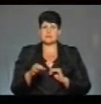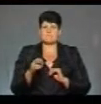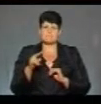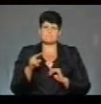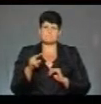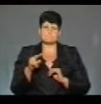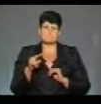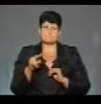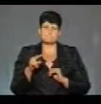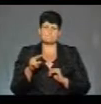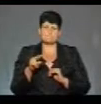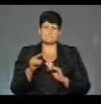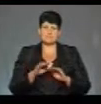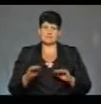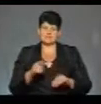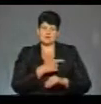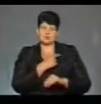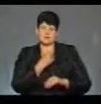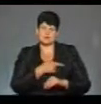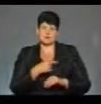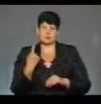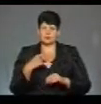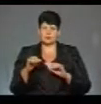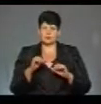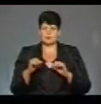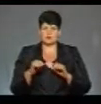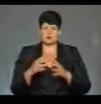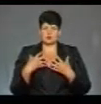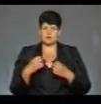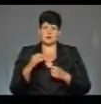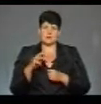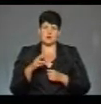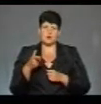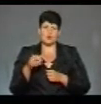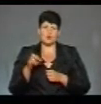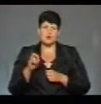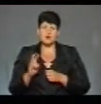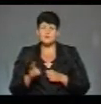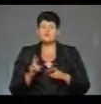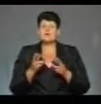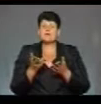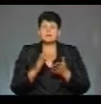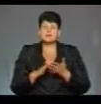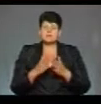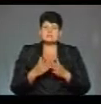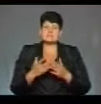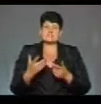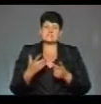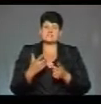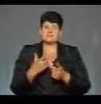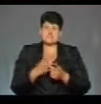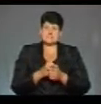медичної допомоги населенню обласного управління охорони здоров'я Майя Голяк. Яка ситуація з вакцинацією у Тернополі